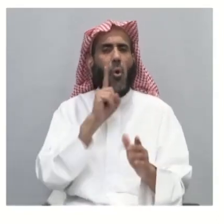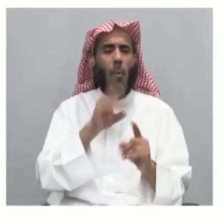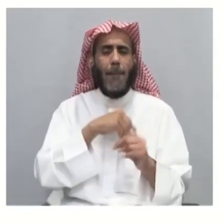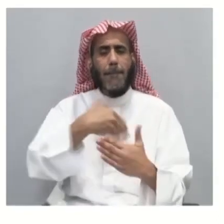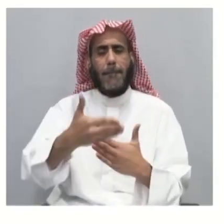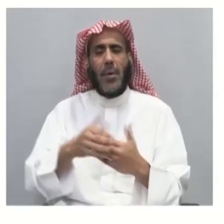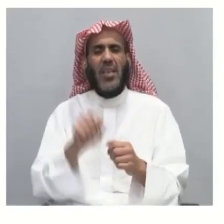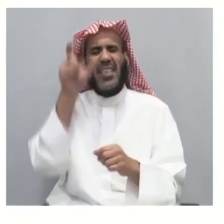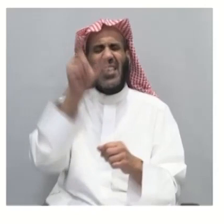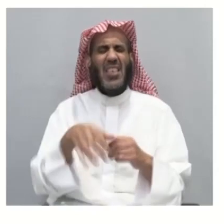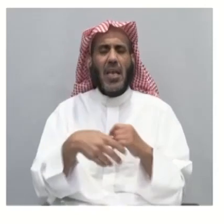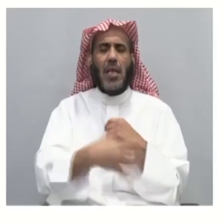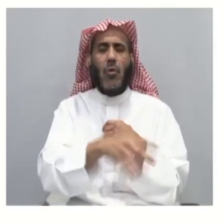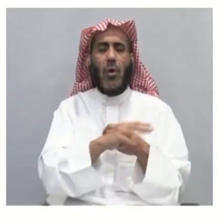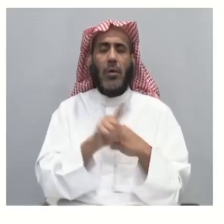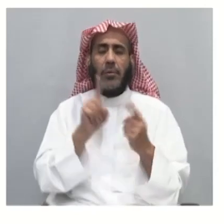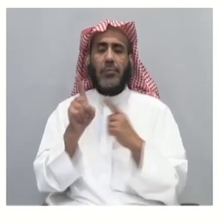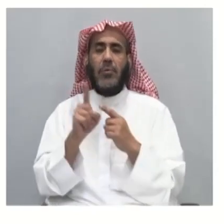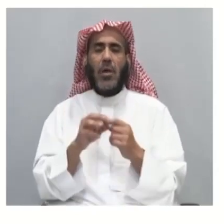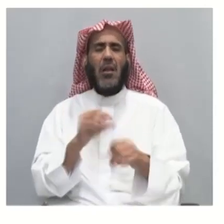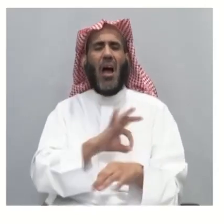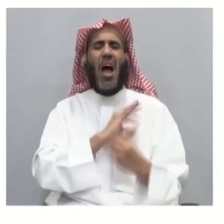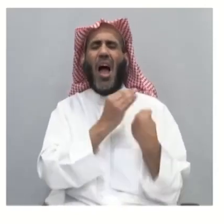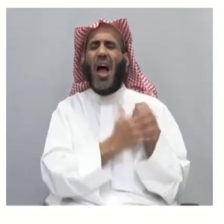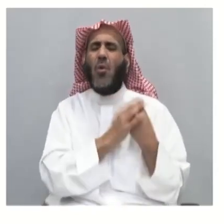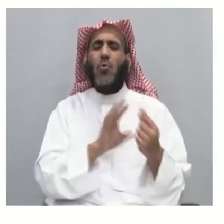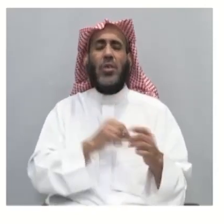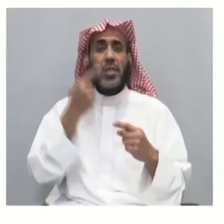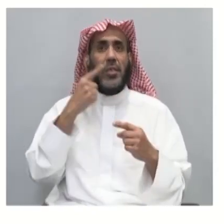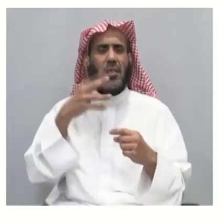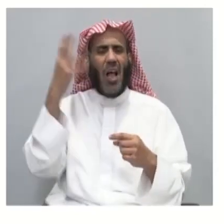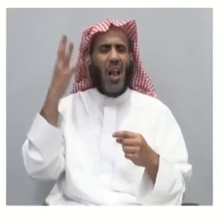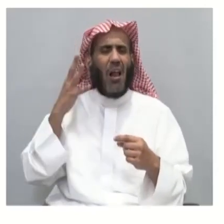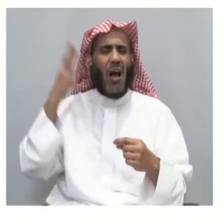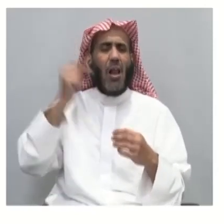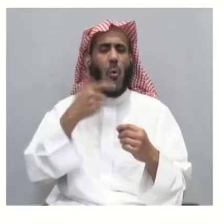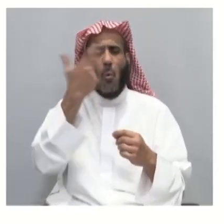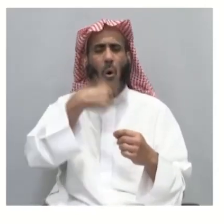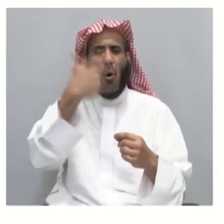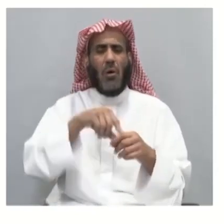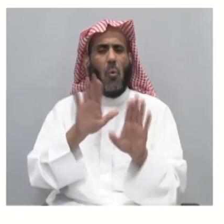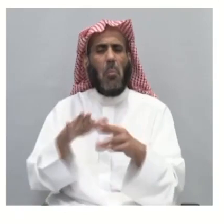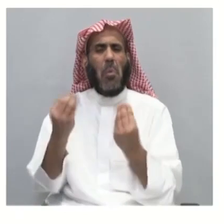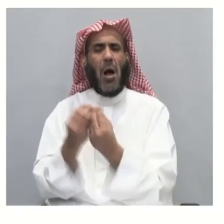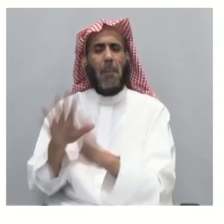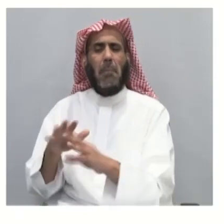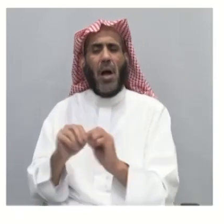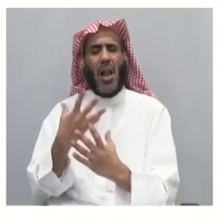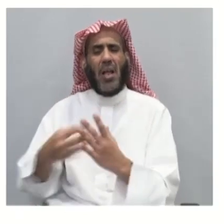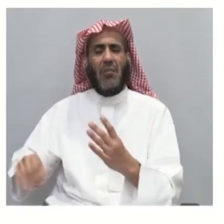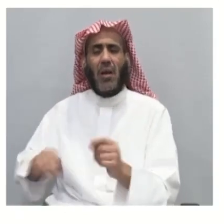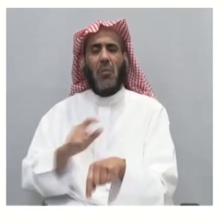تاتي بعد ذلك شخصيه ثانويه اشرنا الى انها حنونه وشديده القلق البكاء طبعا والقلق والبقاء مع الاطفال اثناء